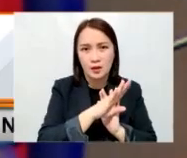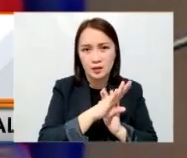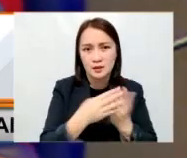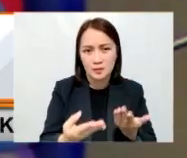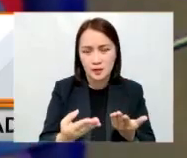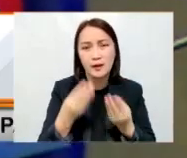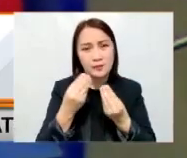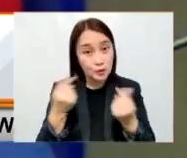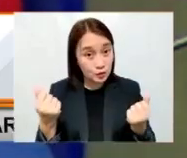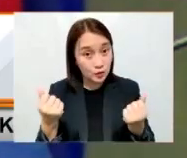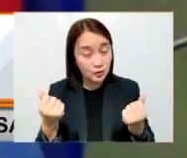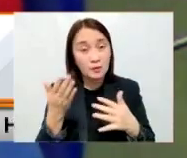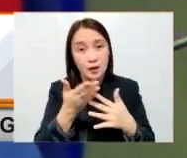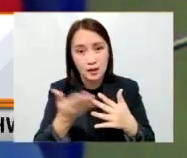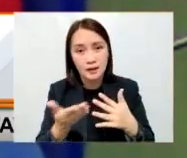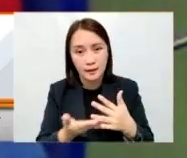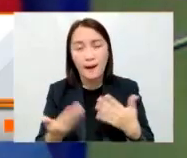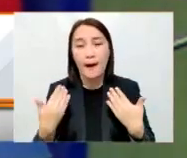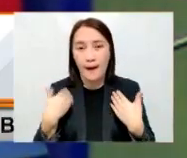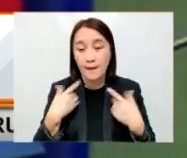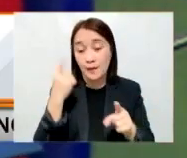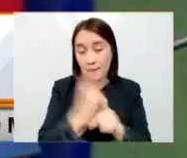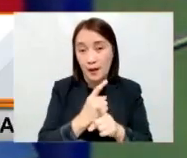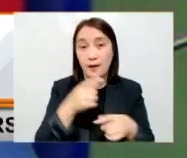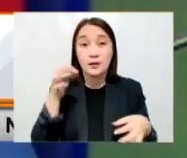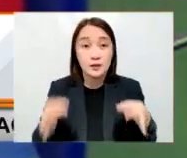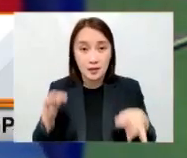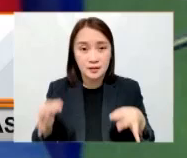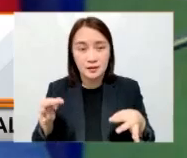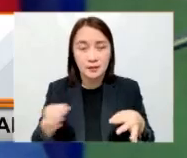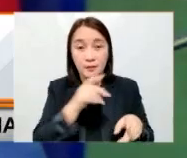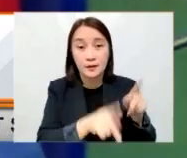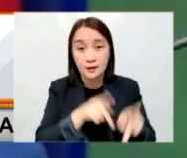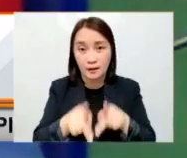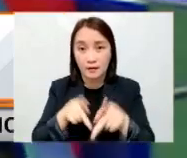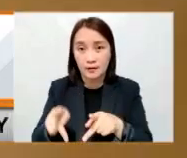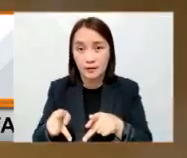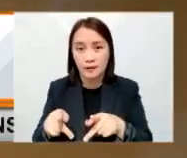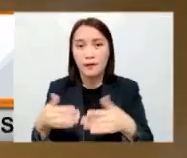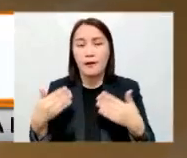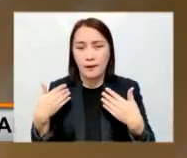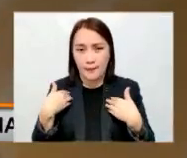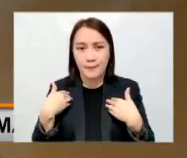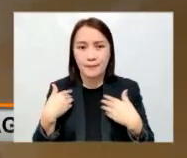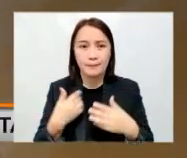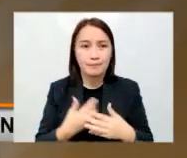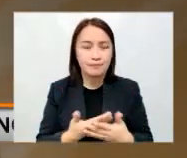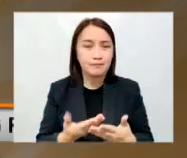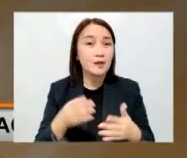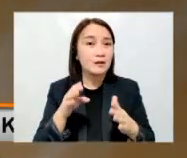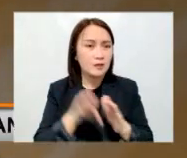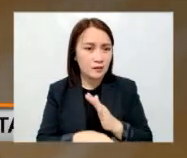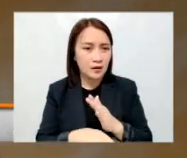mabigyan ng tamang hustisya yung mga taong nagiging biktima ng mga krimen. Kasama na ng mga